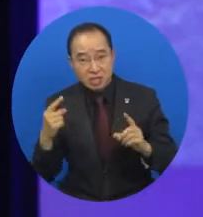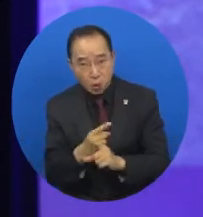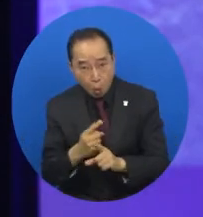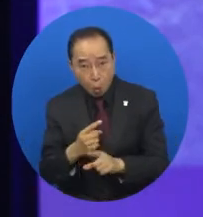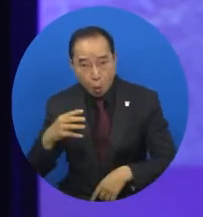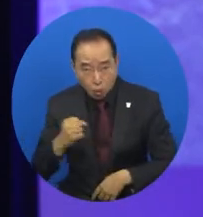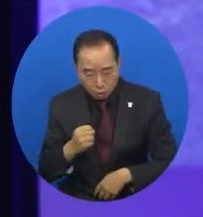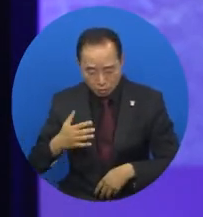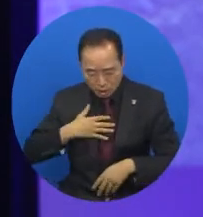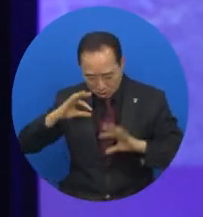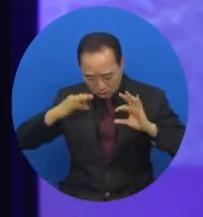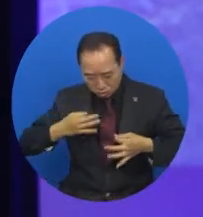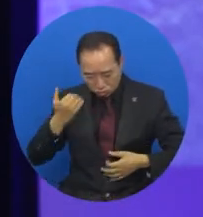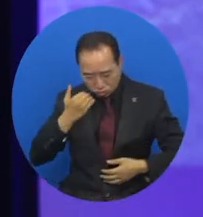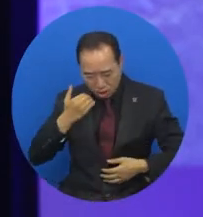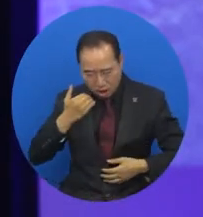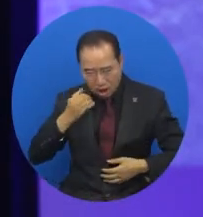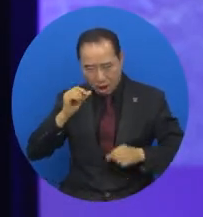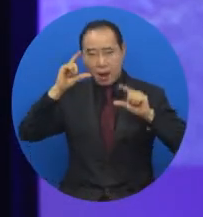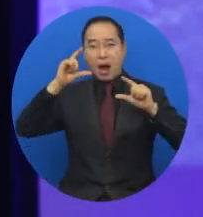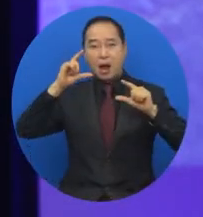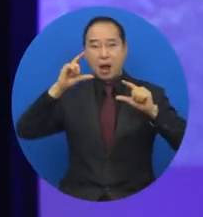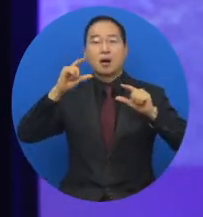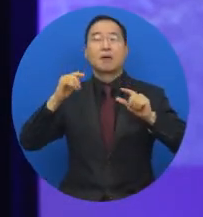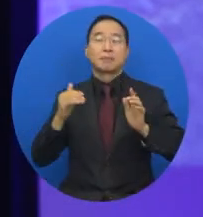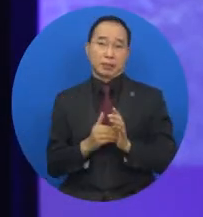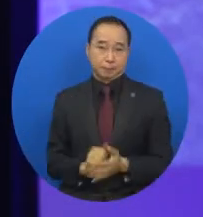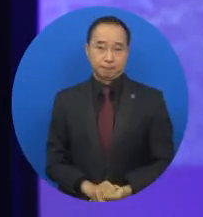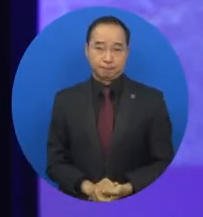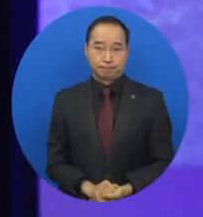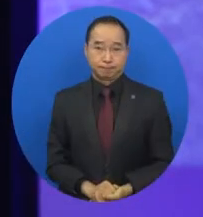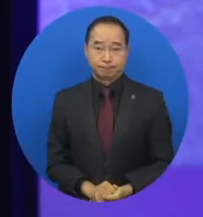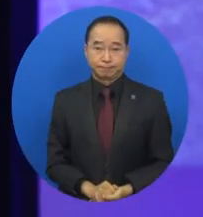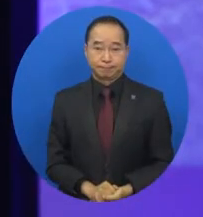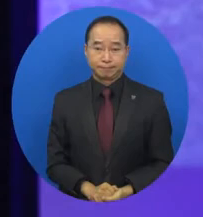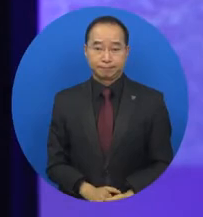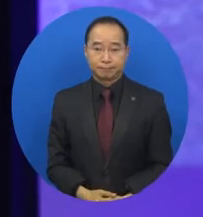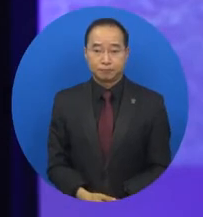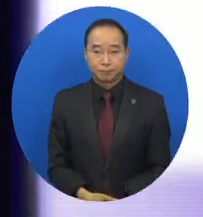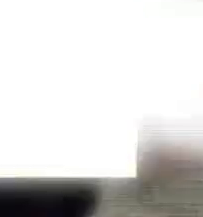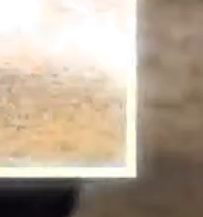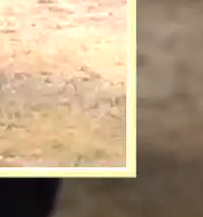자신을 만났고 그것들을 직면해 왔던 것 같습니다.